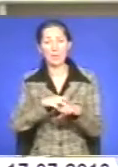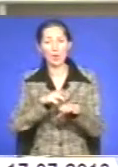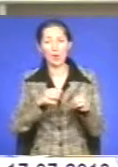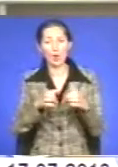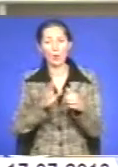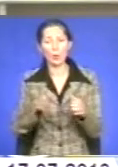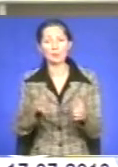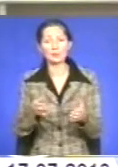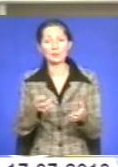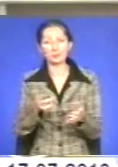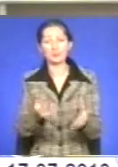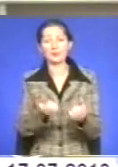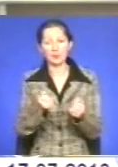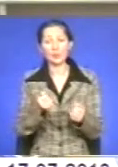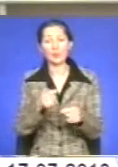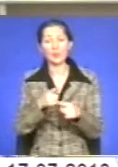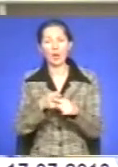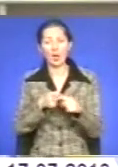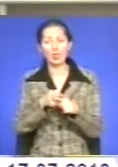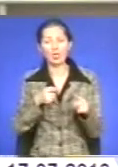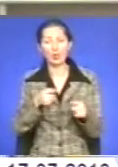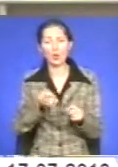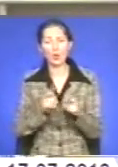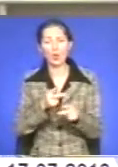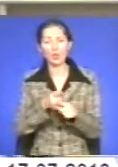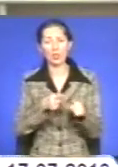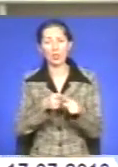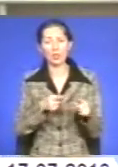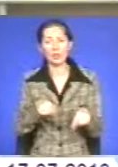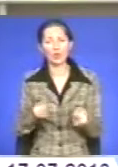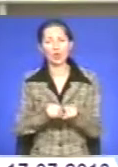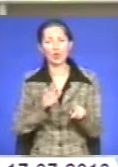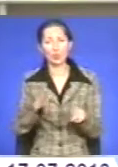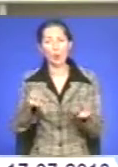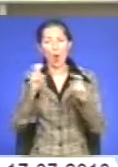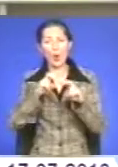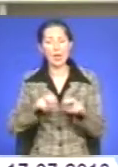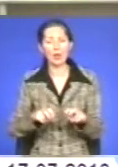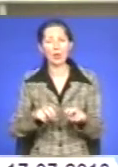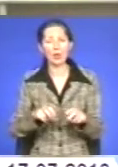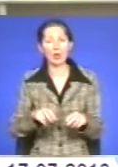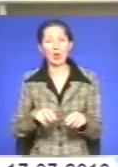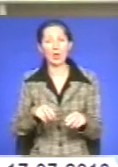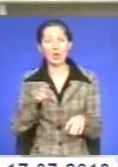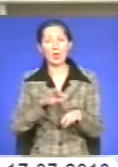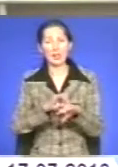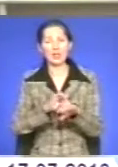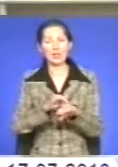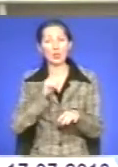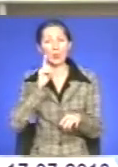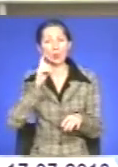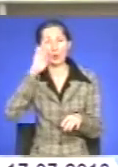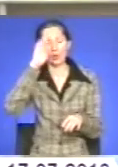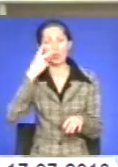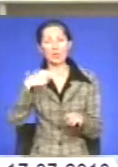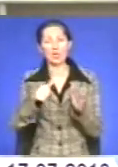було вилучено знаряддя вчинення злочину, а саме кухонний ніж. Також було оглянуте тіло молодого чоловіка 26-річного